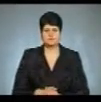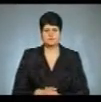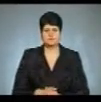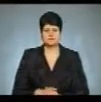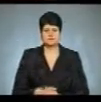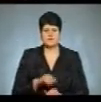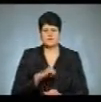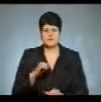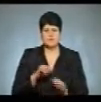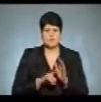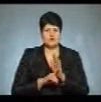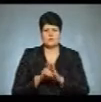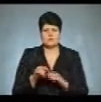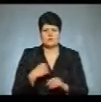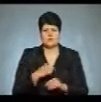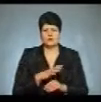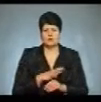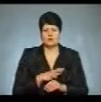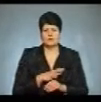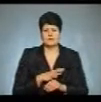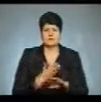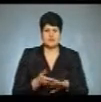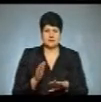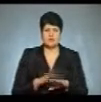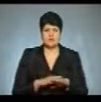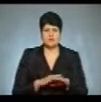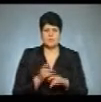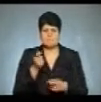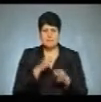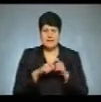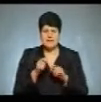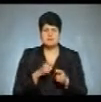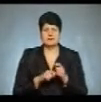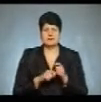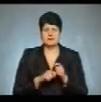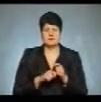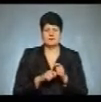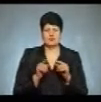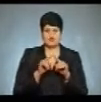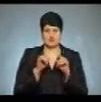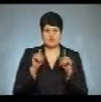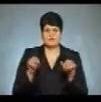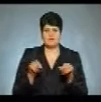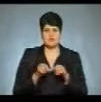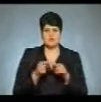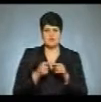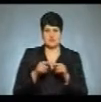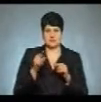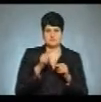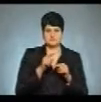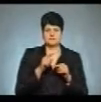З самого початку мені особисто було досить складновато плести, тому що плететься квадрат, тобто від цієї балки до цієї